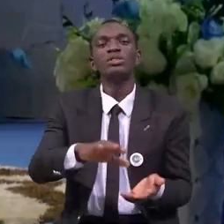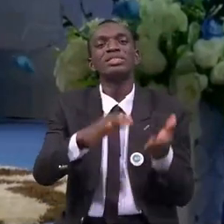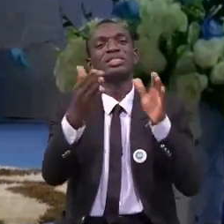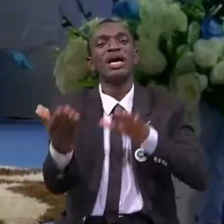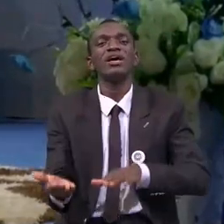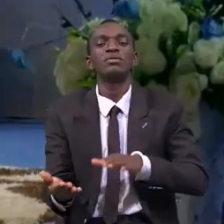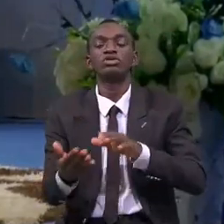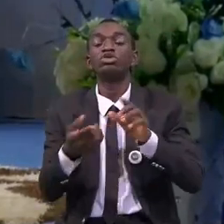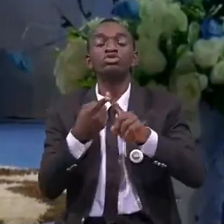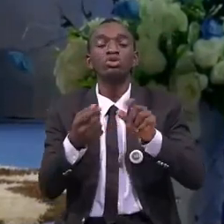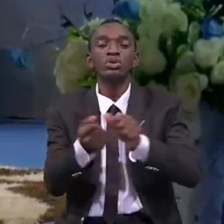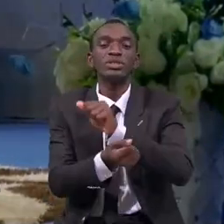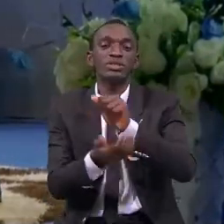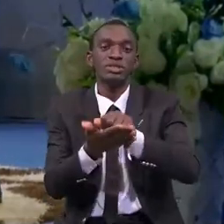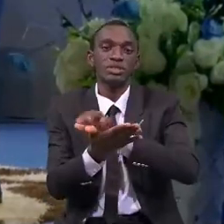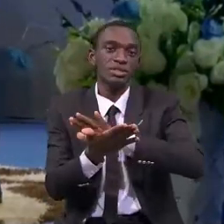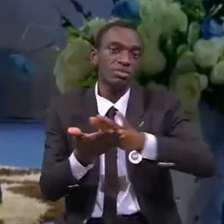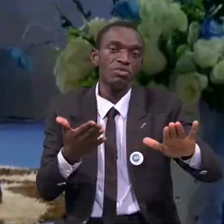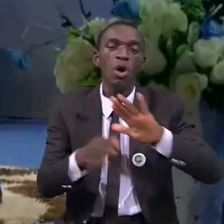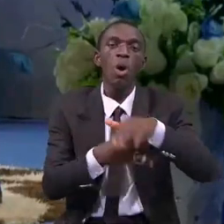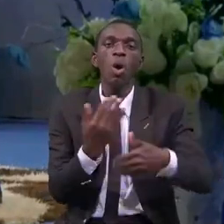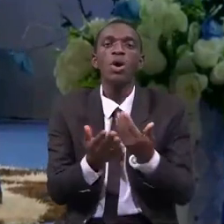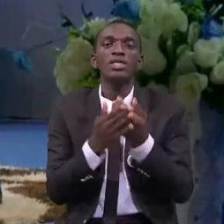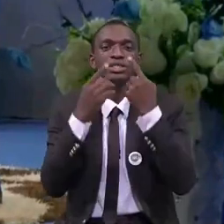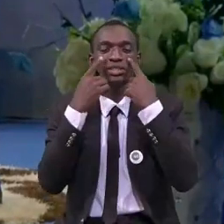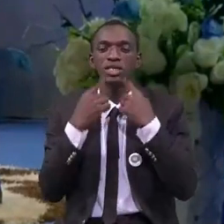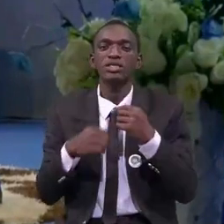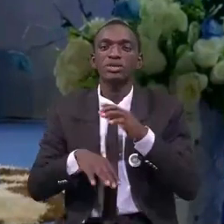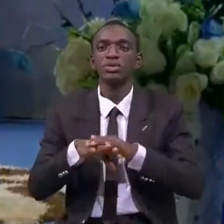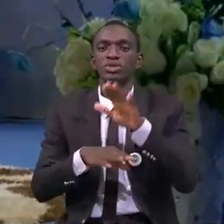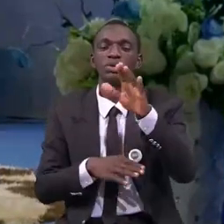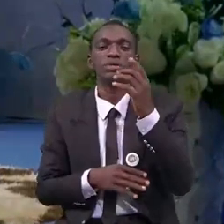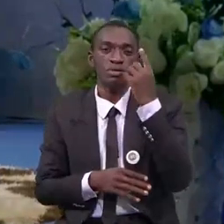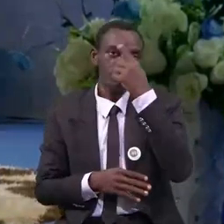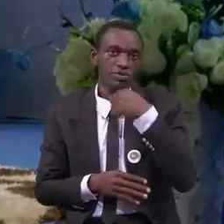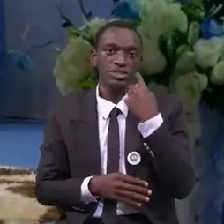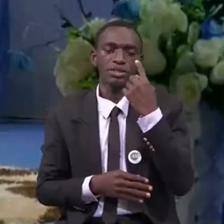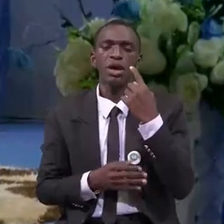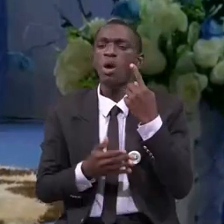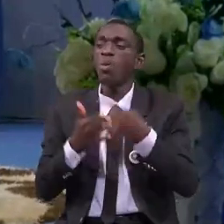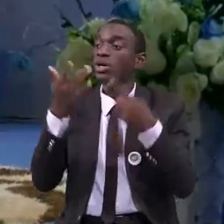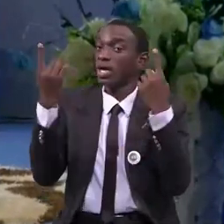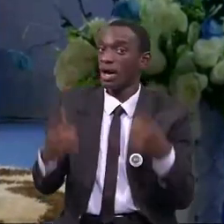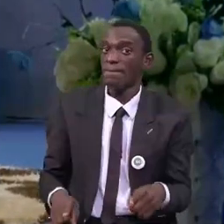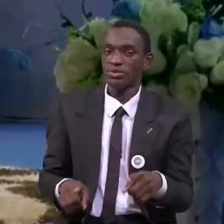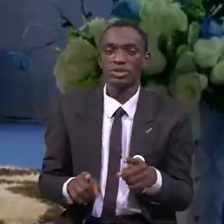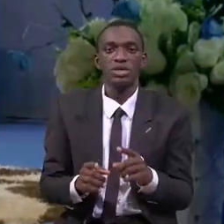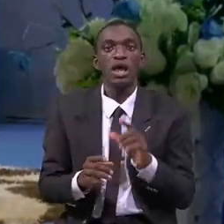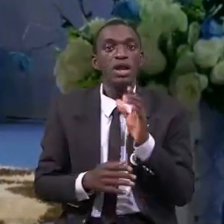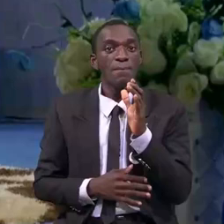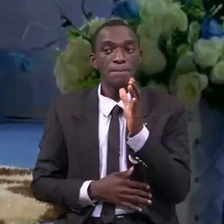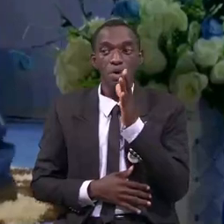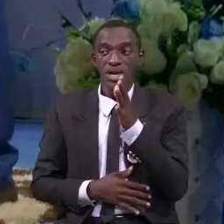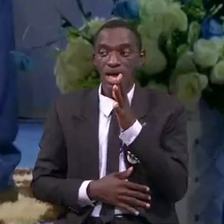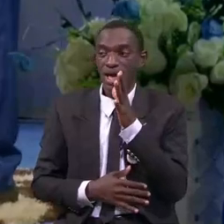venu pour essuer toutes les larmes de votre visage qu'est-ce qui s'est passé une maman